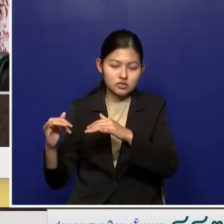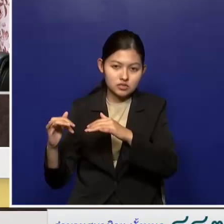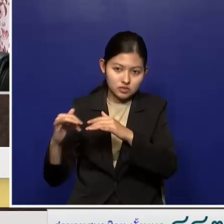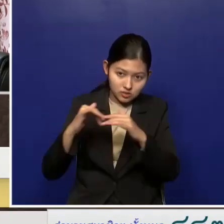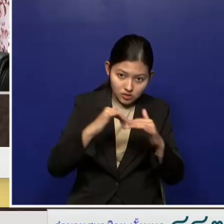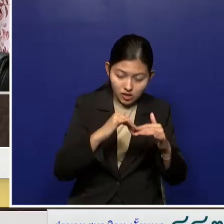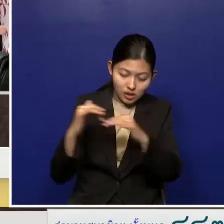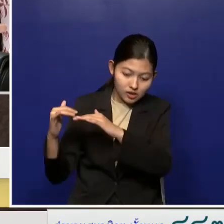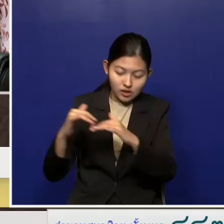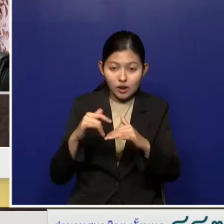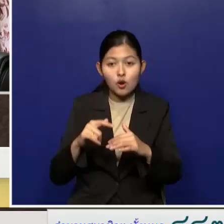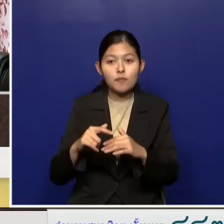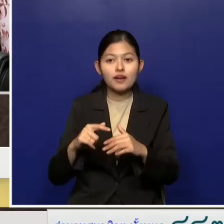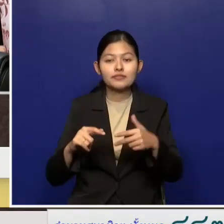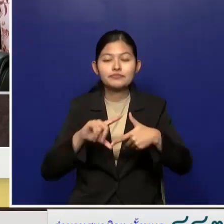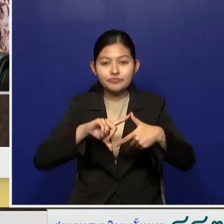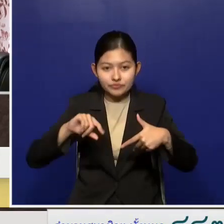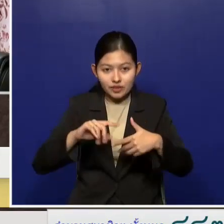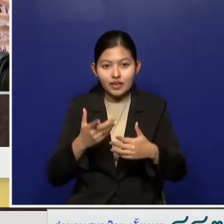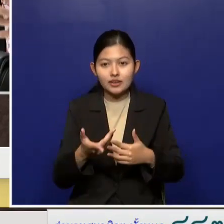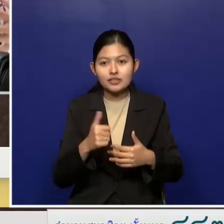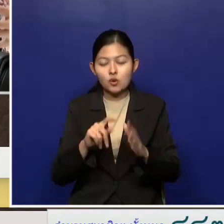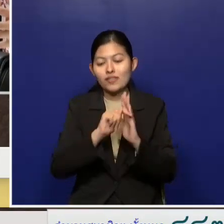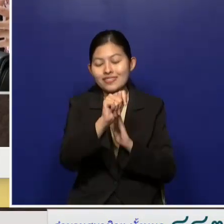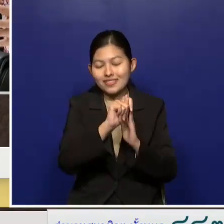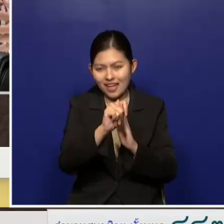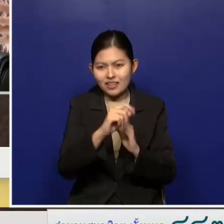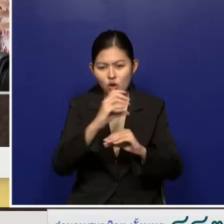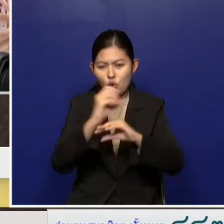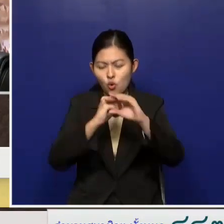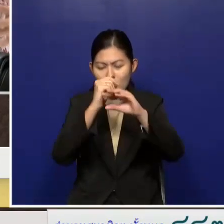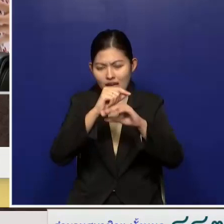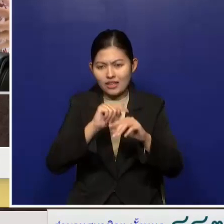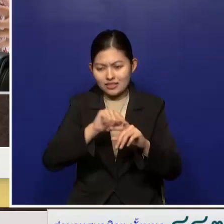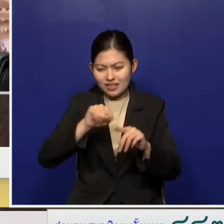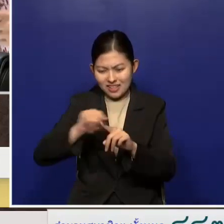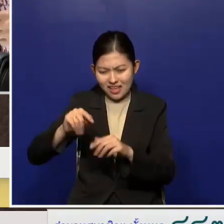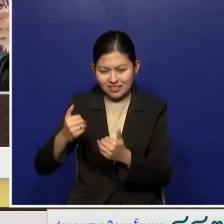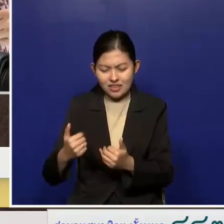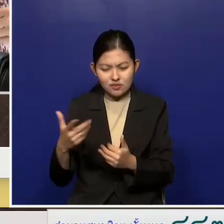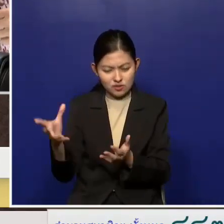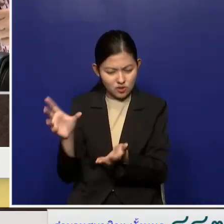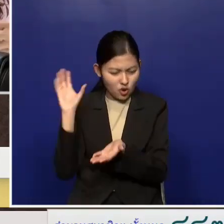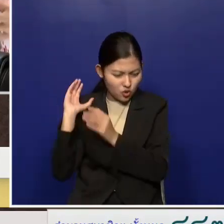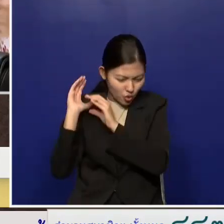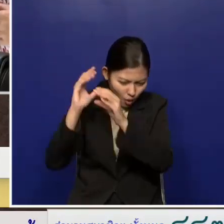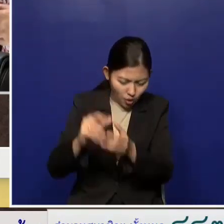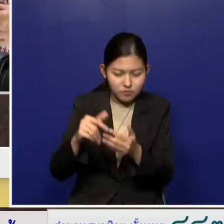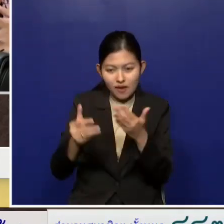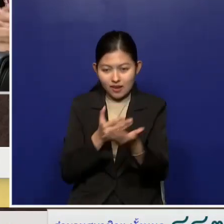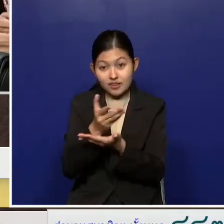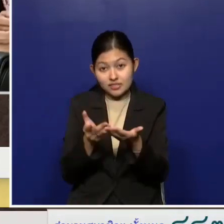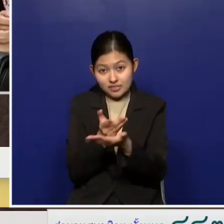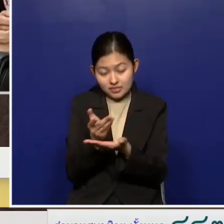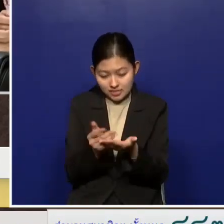ยของพรรคก้าวไกลนะคะในจังหวัดตราดโครงการเหล่านี้ควรที่จะได้นำมานะคะศึกษาแล้วก็รีบทำ